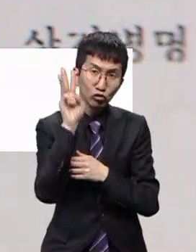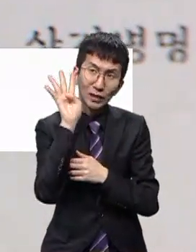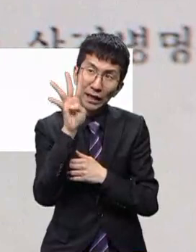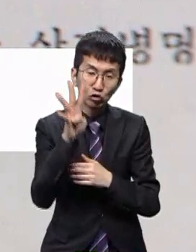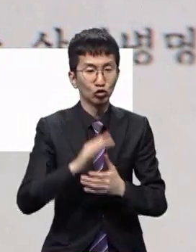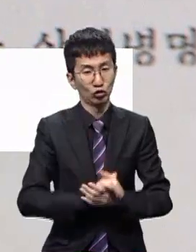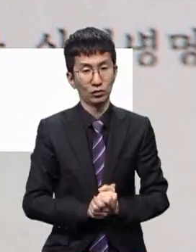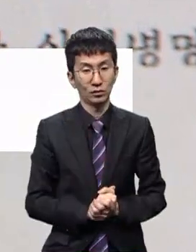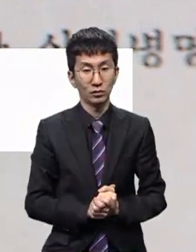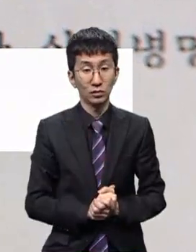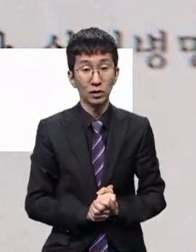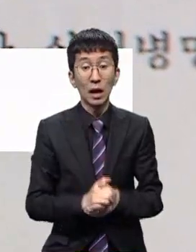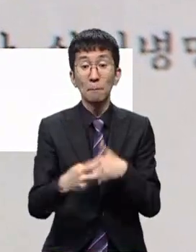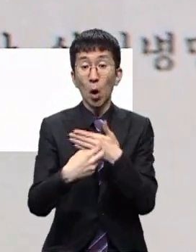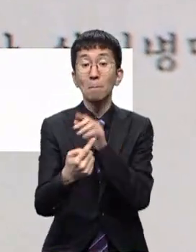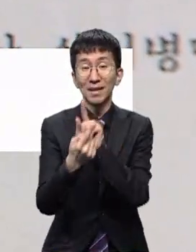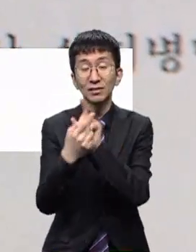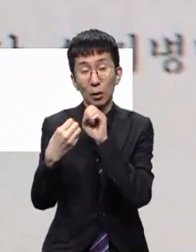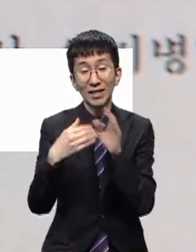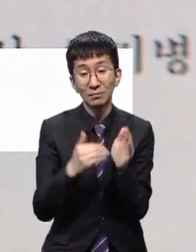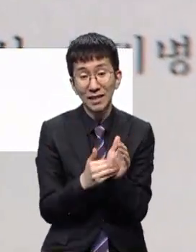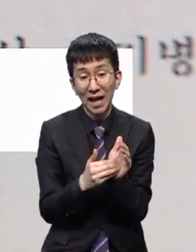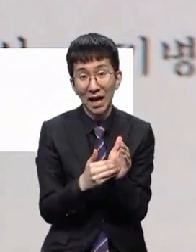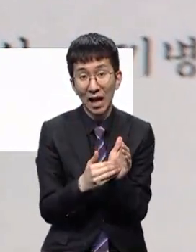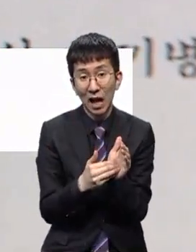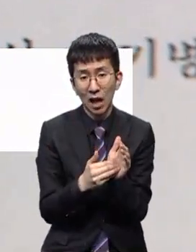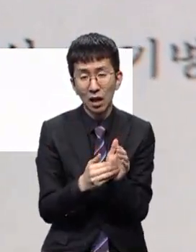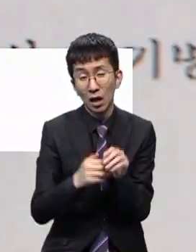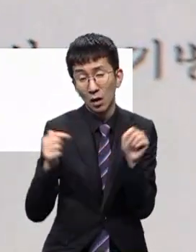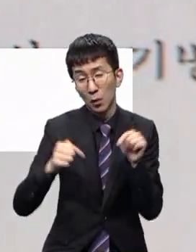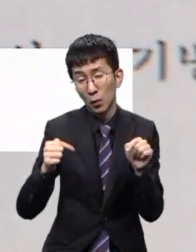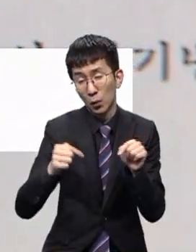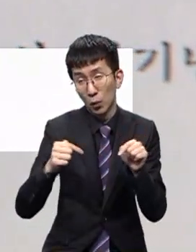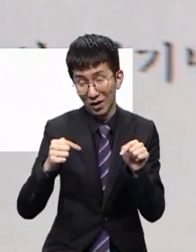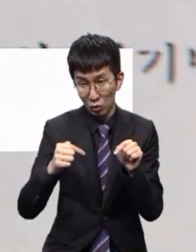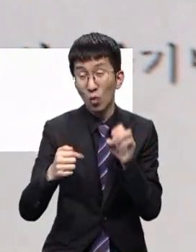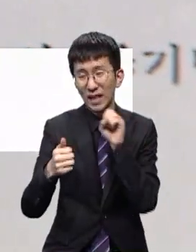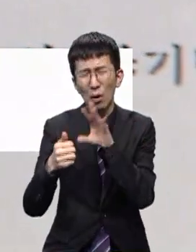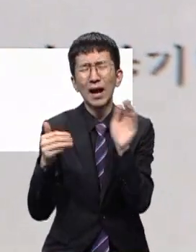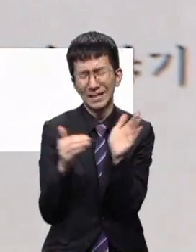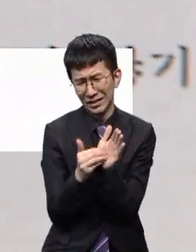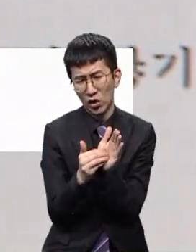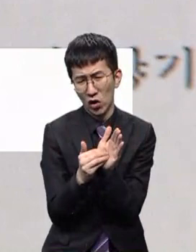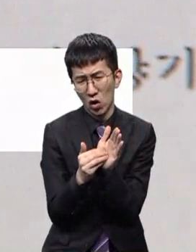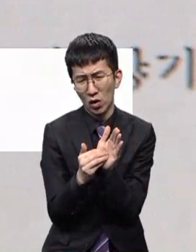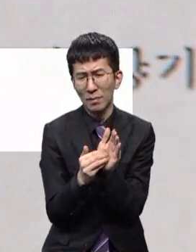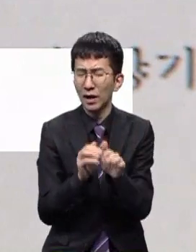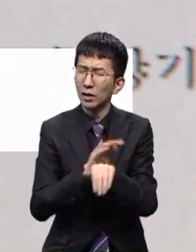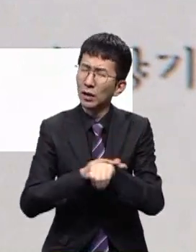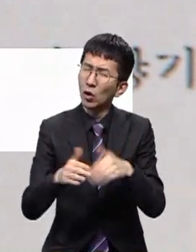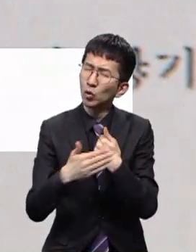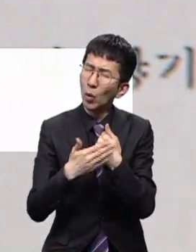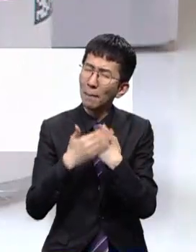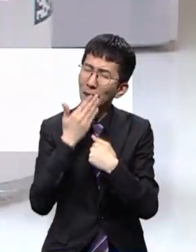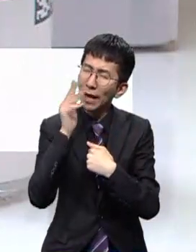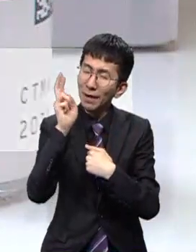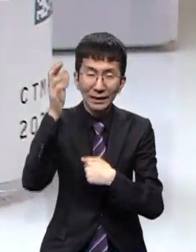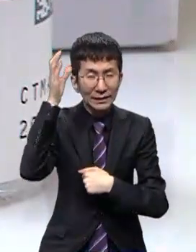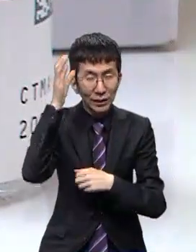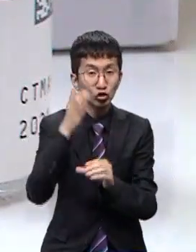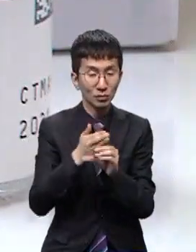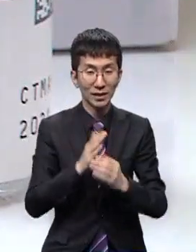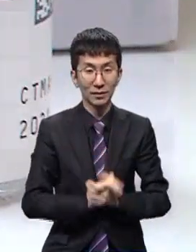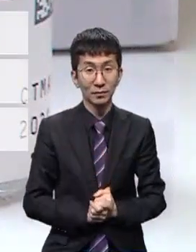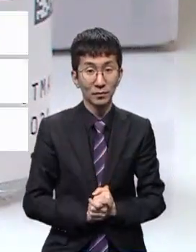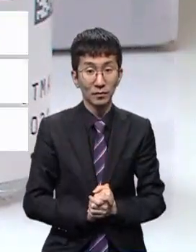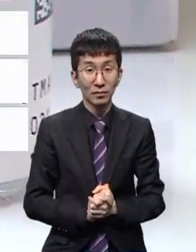예, 보안점 그거에 대해서 뭐 심의 있게 듣고 가셨으니까 뭔가 조치가 이루어지겠죠. 지켜봐야죠.